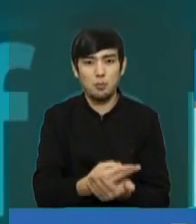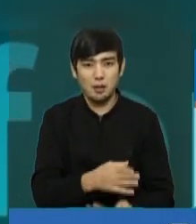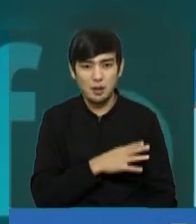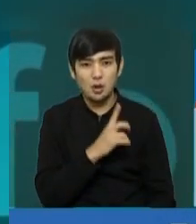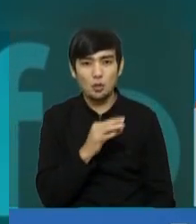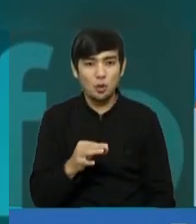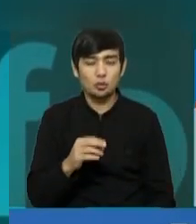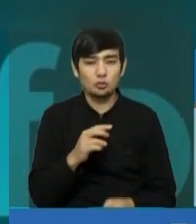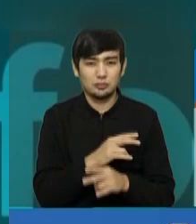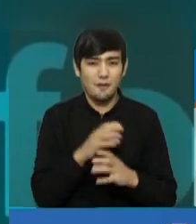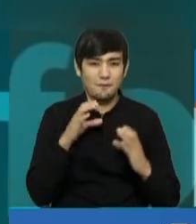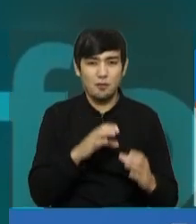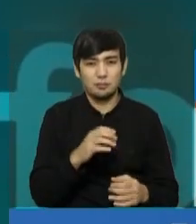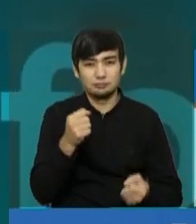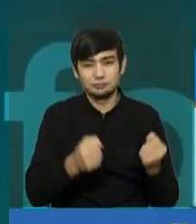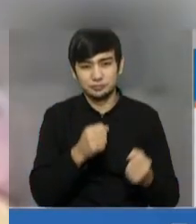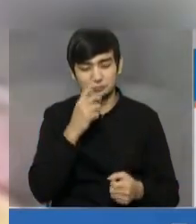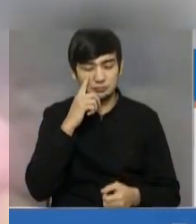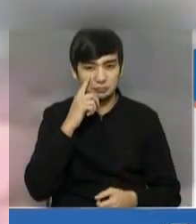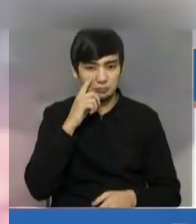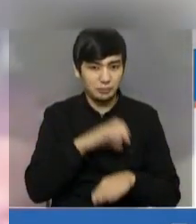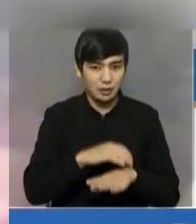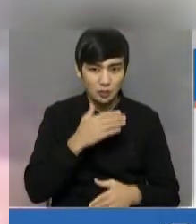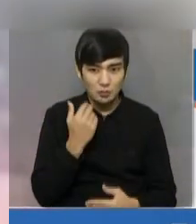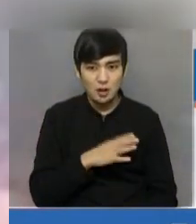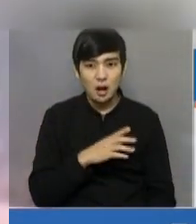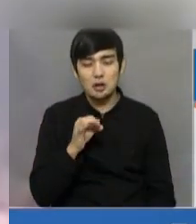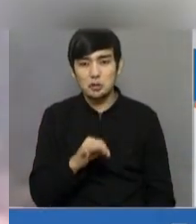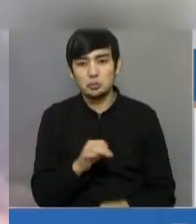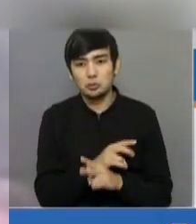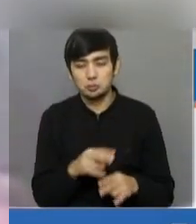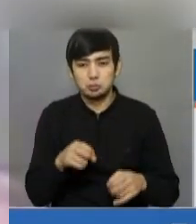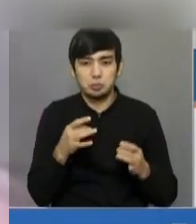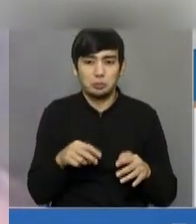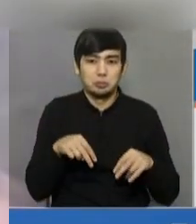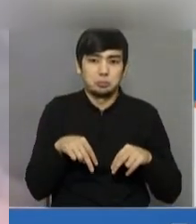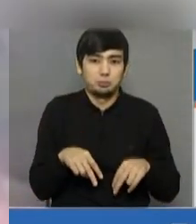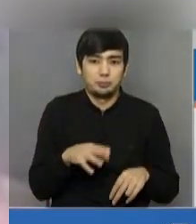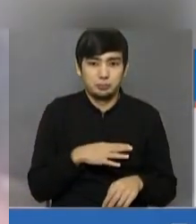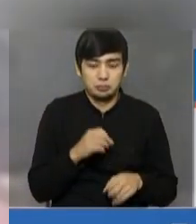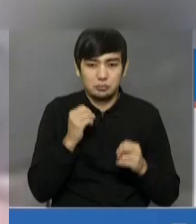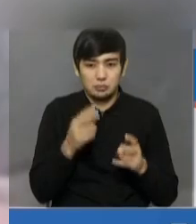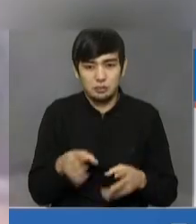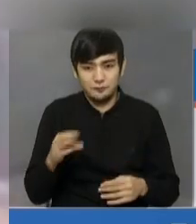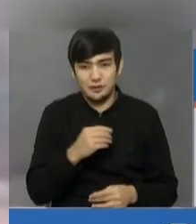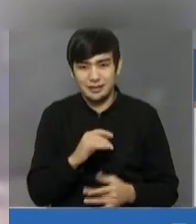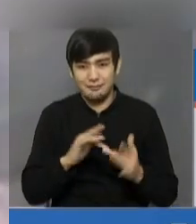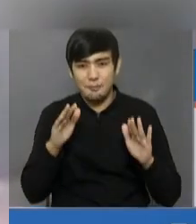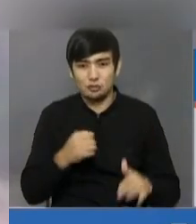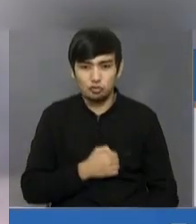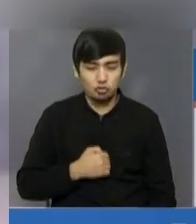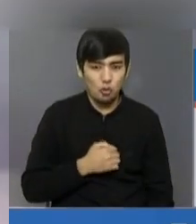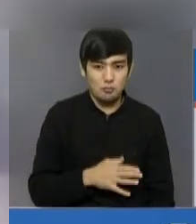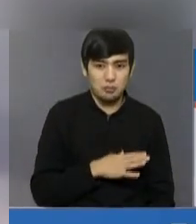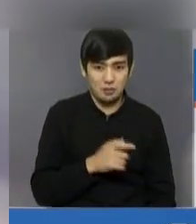оны байқамаған автобус жүргізуші тоқтамады. Өзге жолаушыларда ештеңе болмағандай тұра бергені желі қолданушылардың ашуын туғызды.